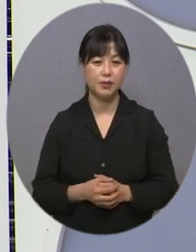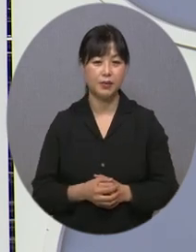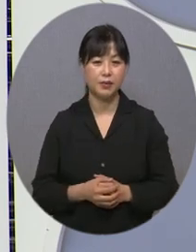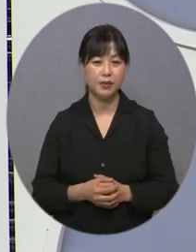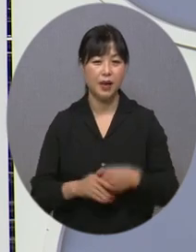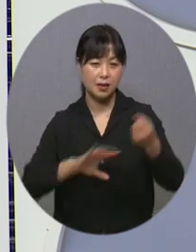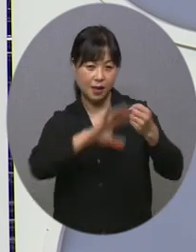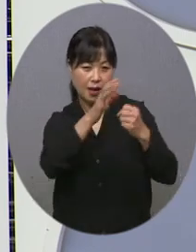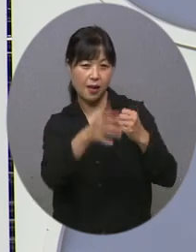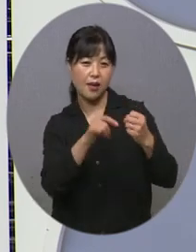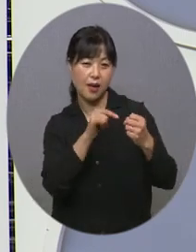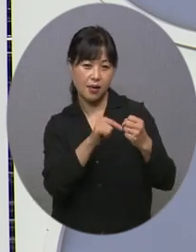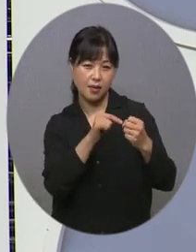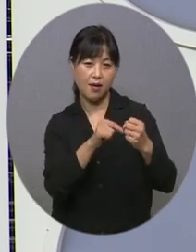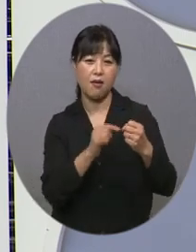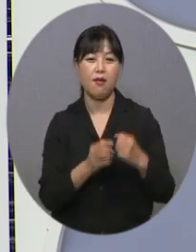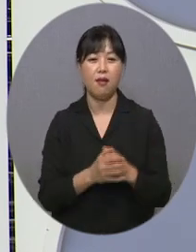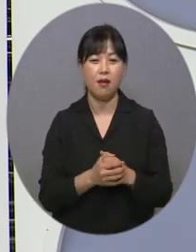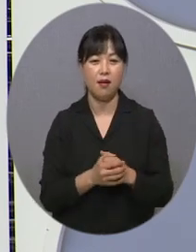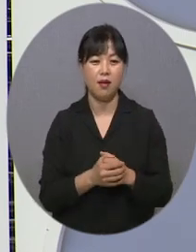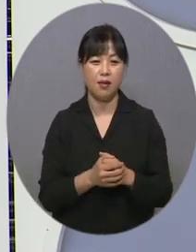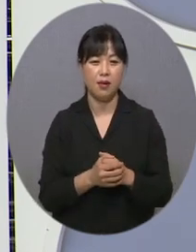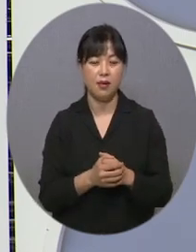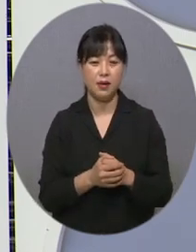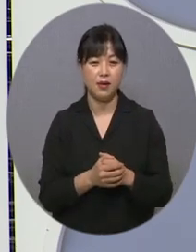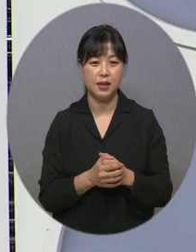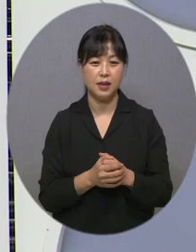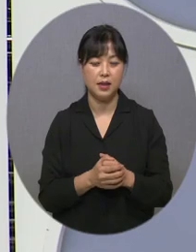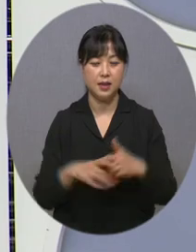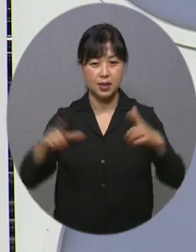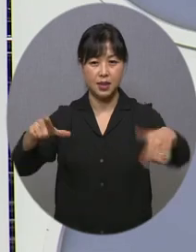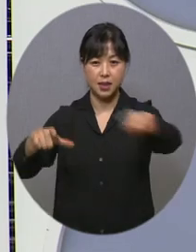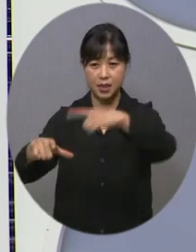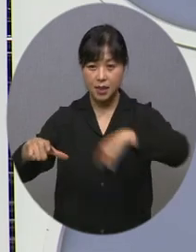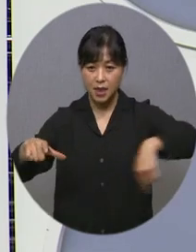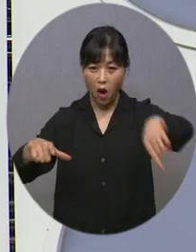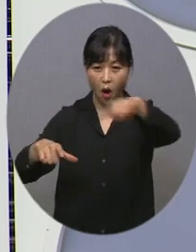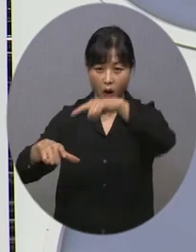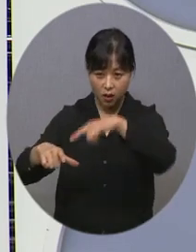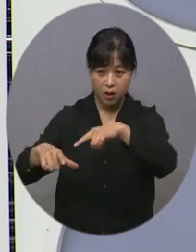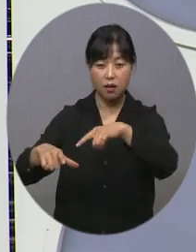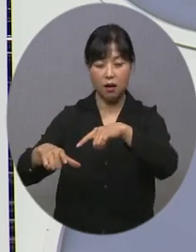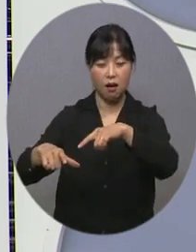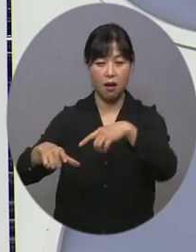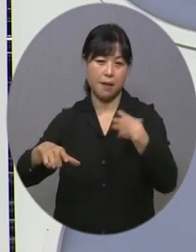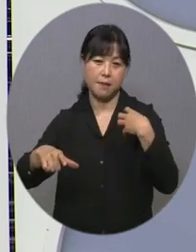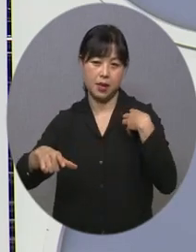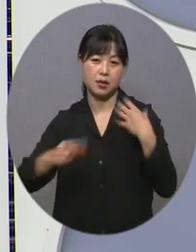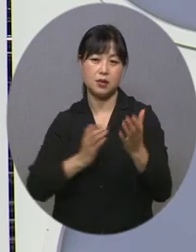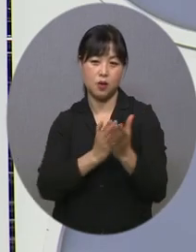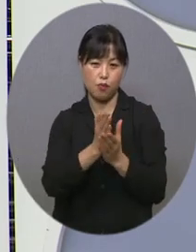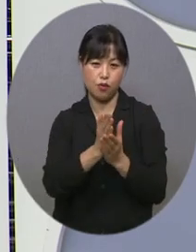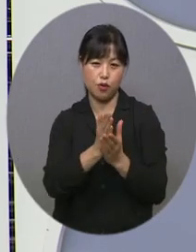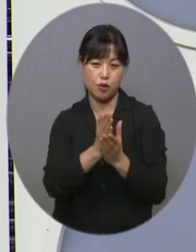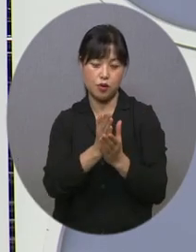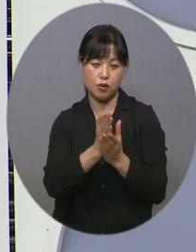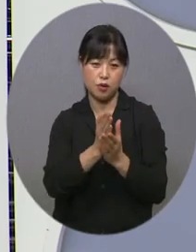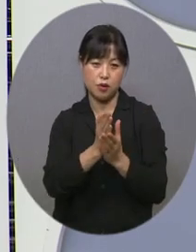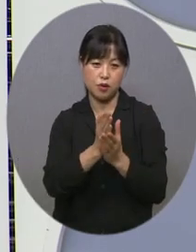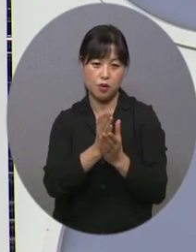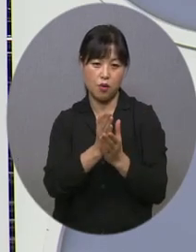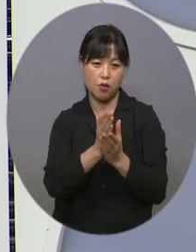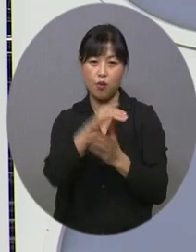전 세계 아마 이렇게 그 한 지역을 대상으로 한 이런 전문 기관이 정부 산하 기관이 별로 없을 것